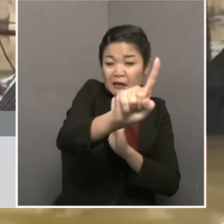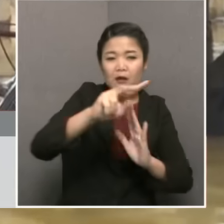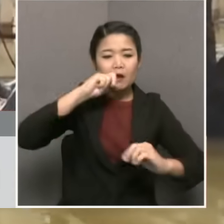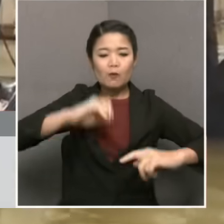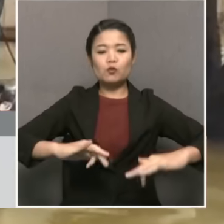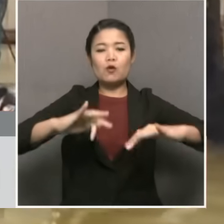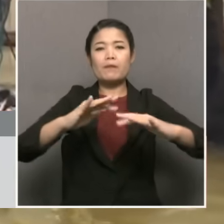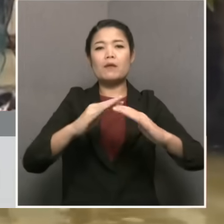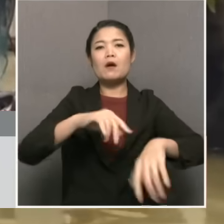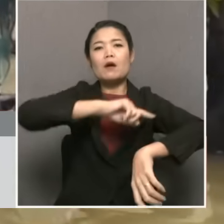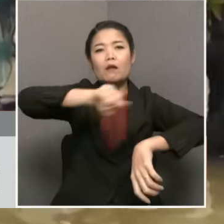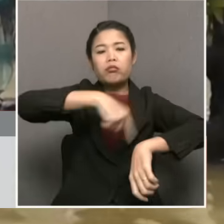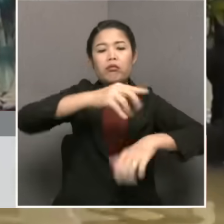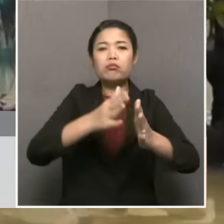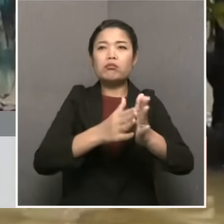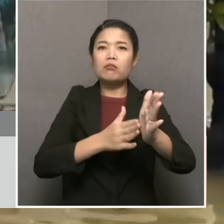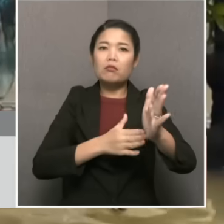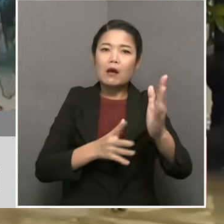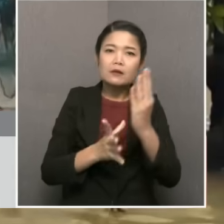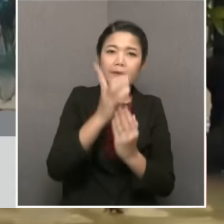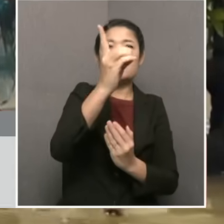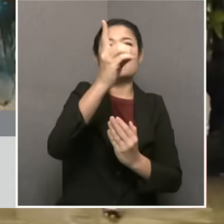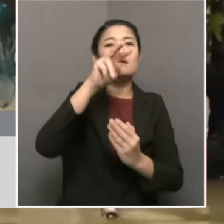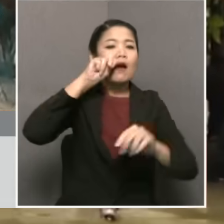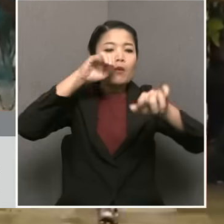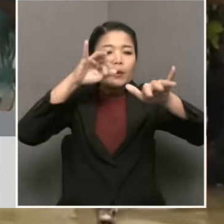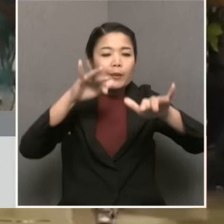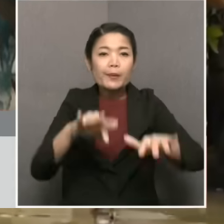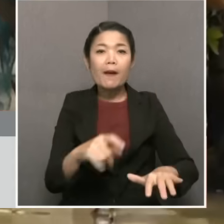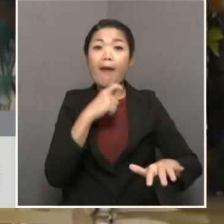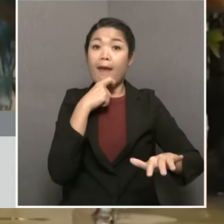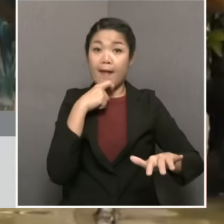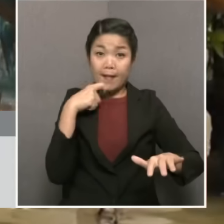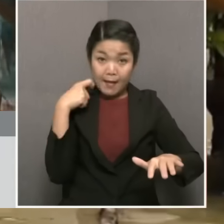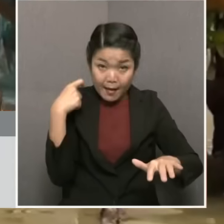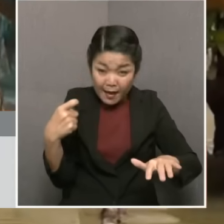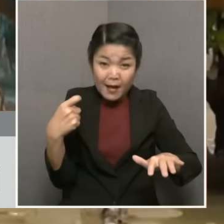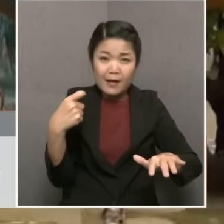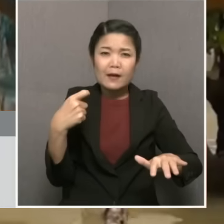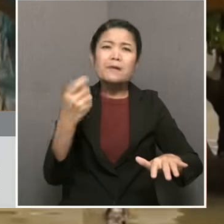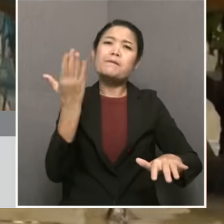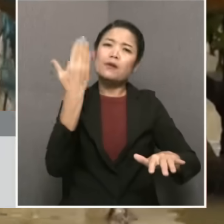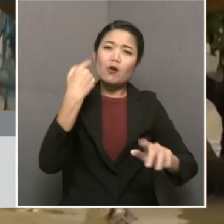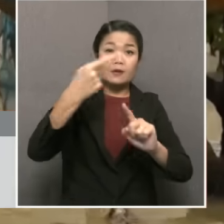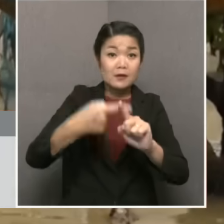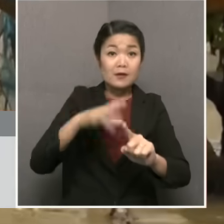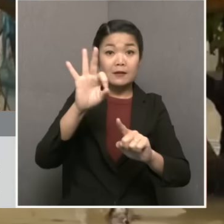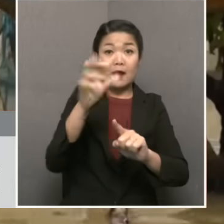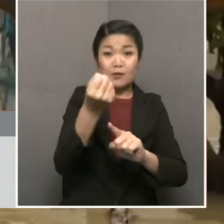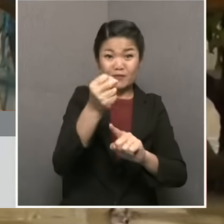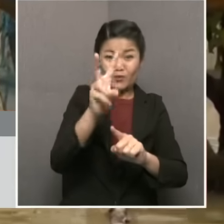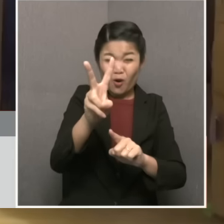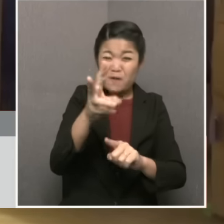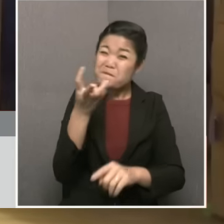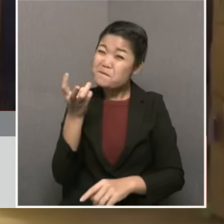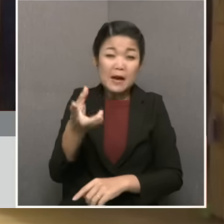1สัปดาห์ค่ะกระทั่งระดับน้ำลดลงแล้วก็กลับเข้าสู่ภาวะปกติเมื่อวันที่ 12กันยายนที่ผ่านมานี่เองนะ